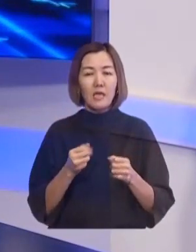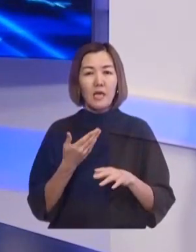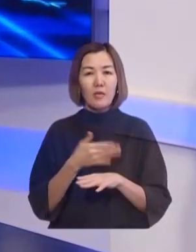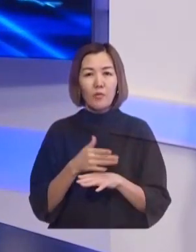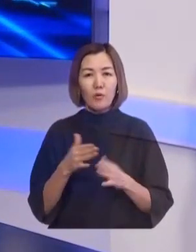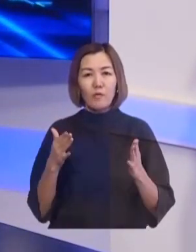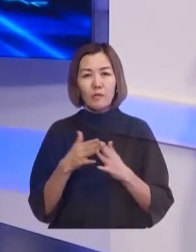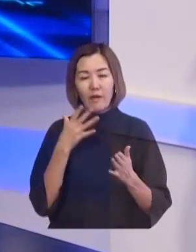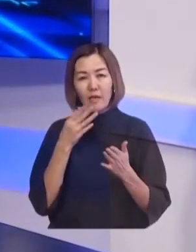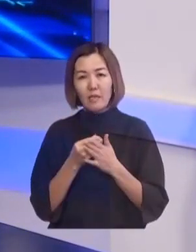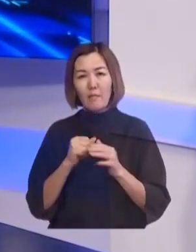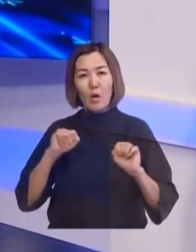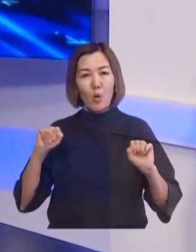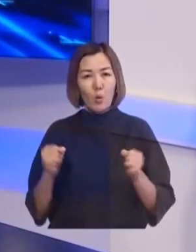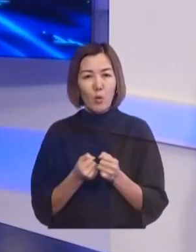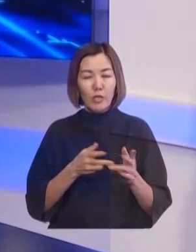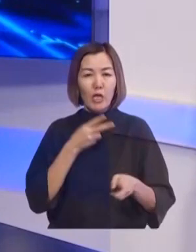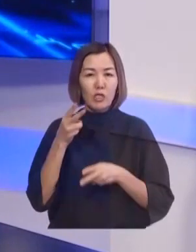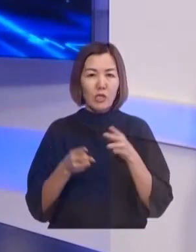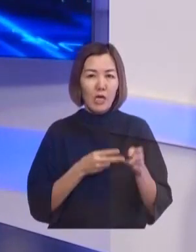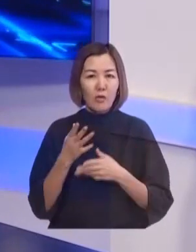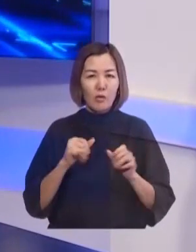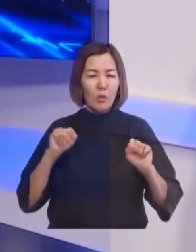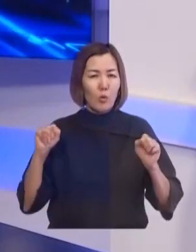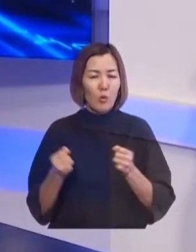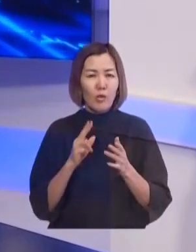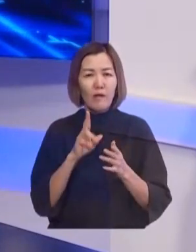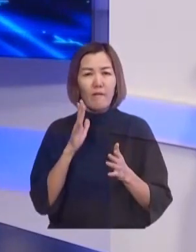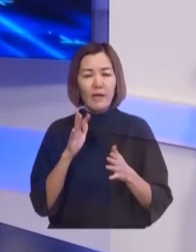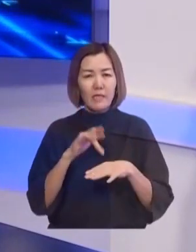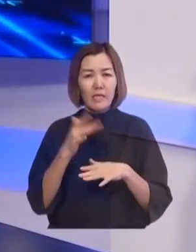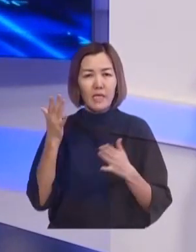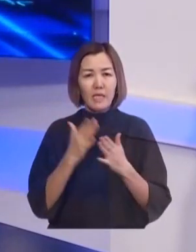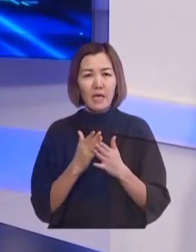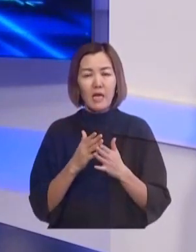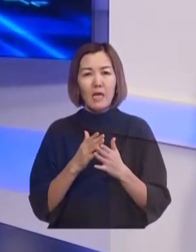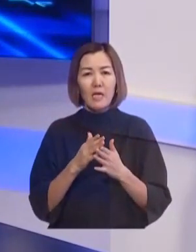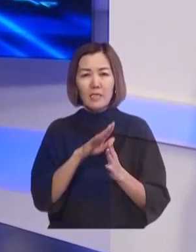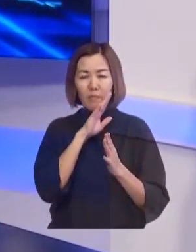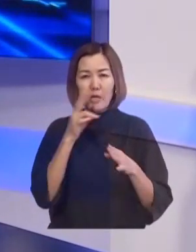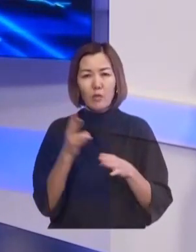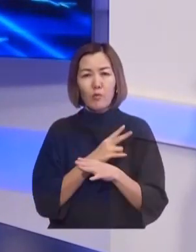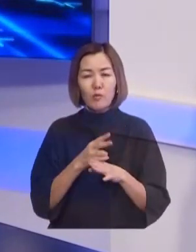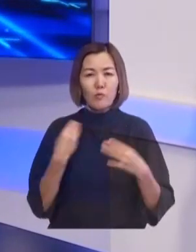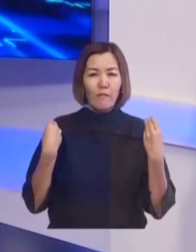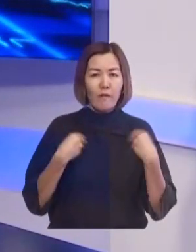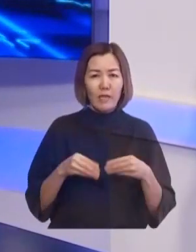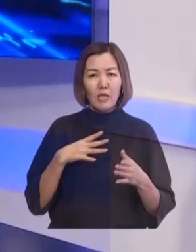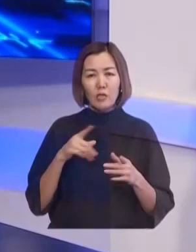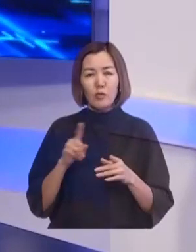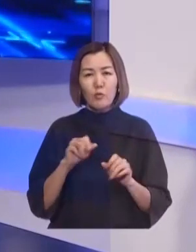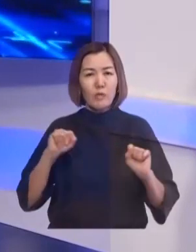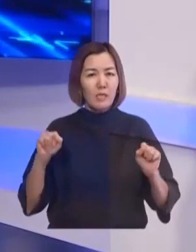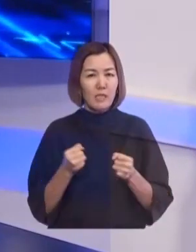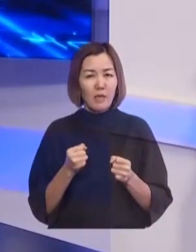улице, но и в своих домах. Многие из них жалуются на невыносимый холод в квартирах, из-за чего им приходится спать ночью в одежде, чтобы не